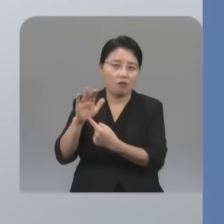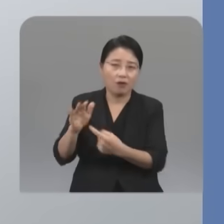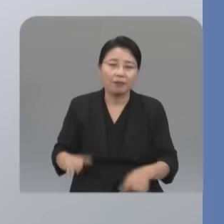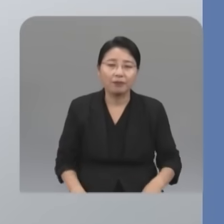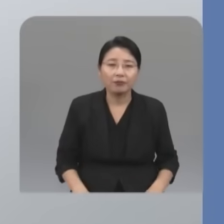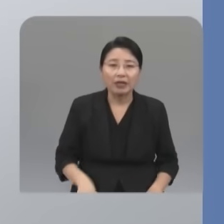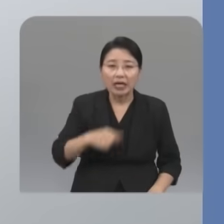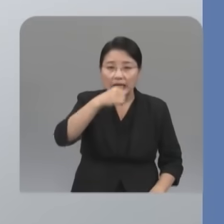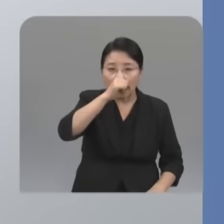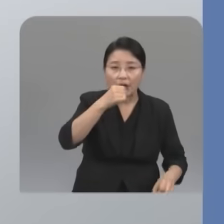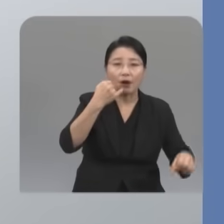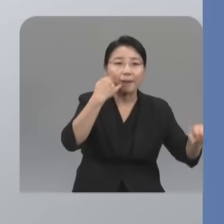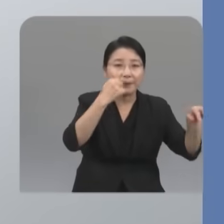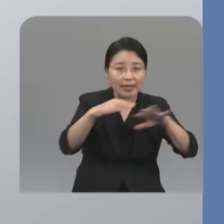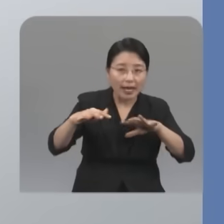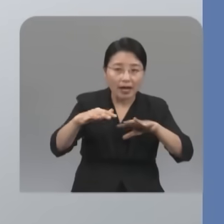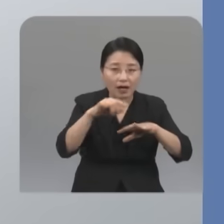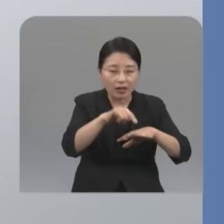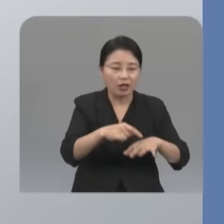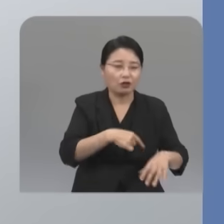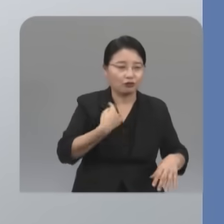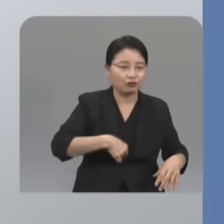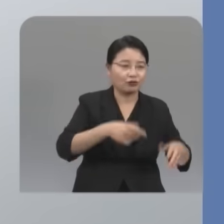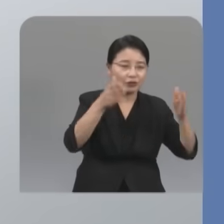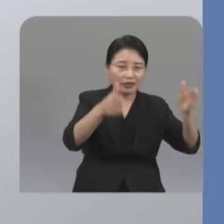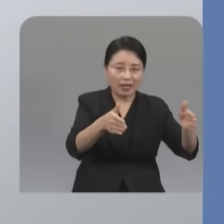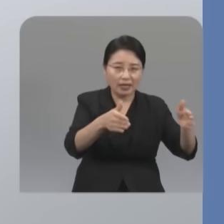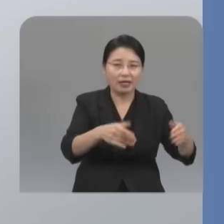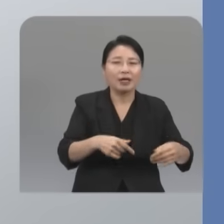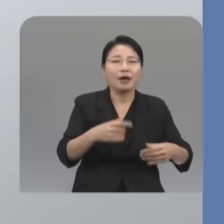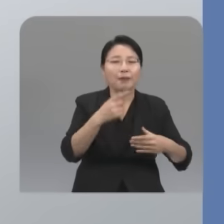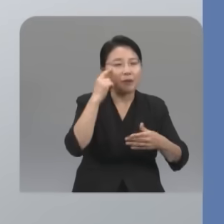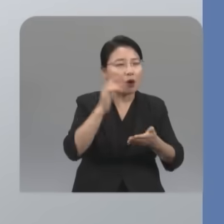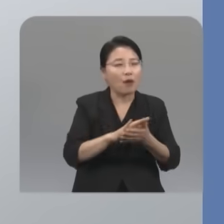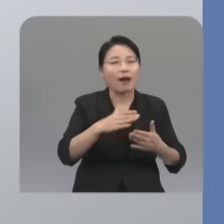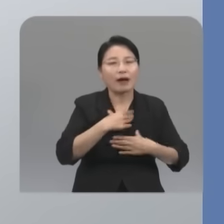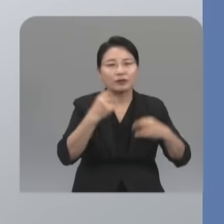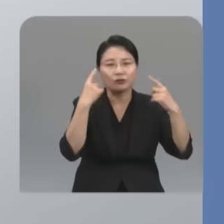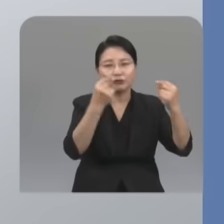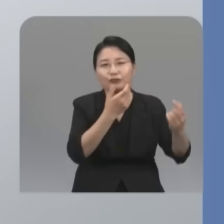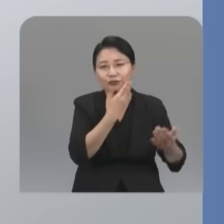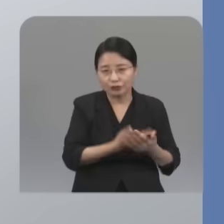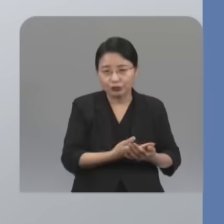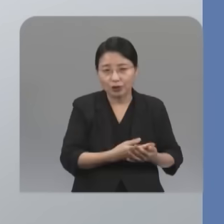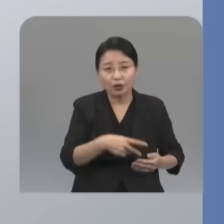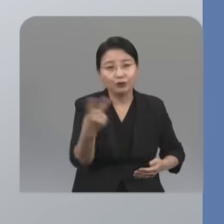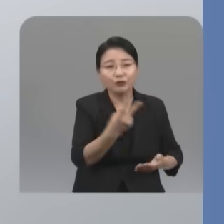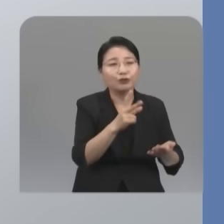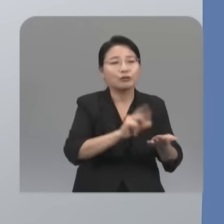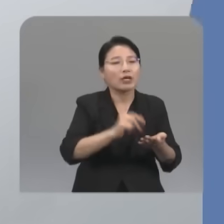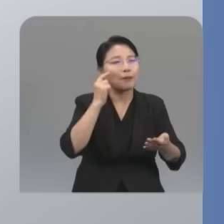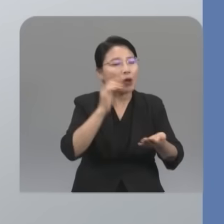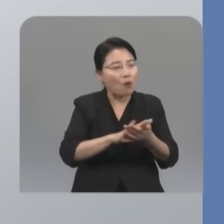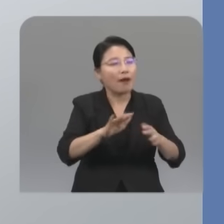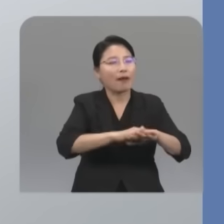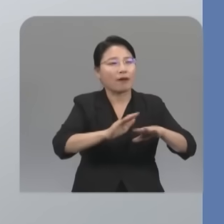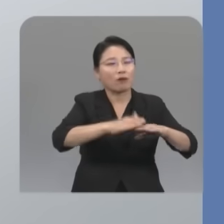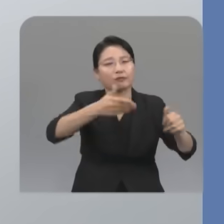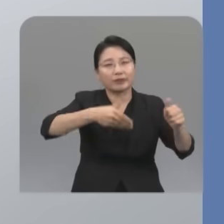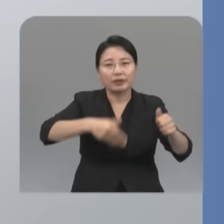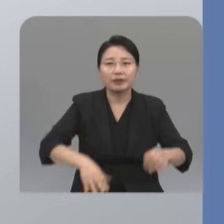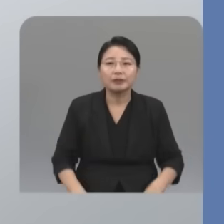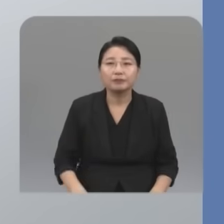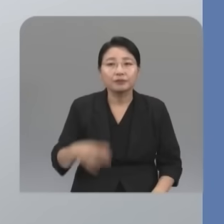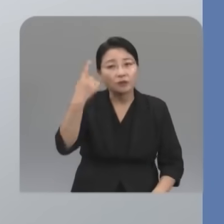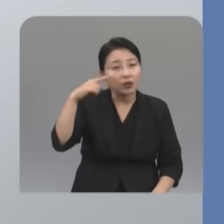해협에 대해선 평화와 안정 유지가 중요하다고 강조하며 양안 문제의 평화적 해결도 촉구했습니다.